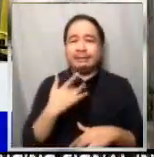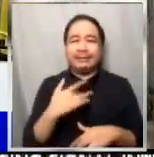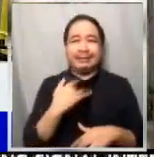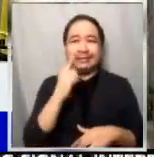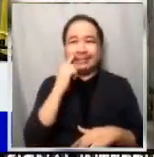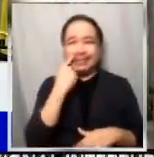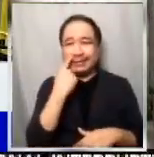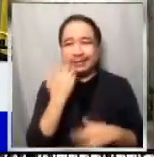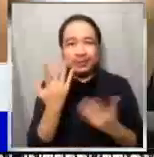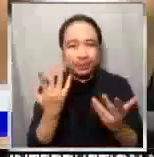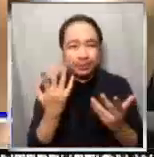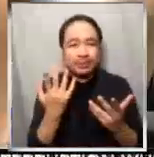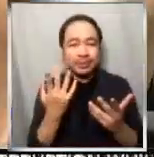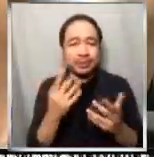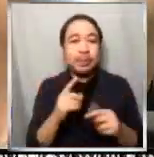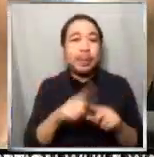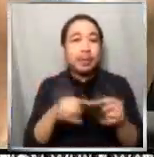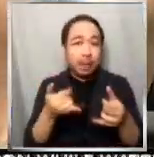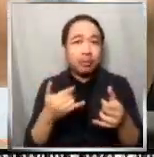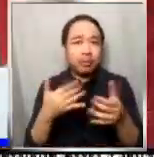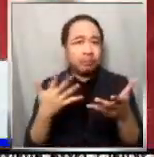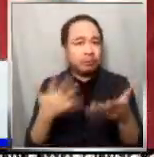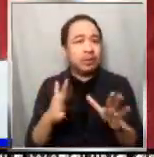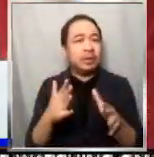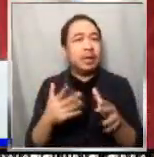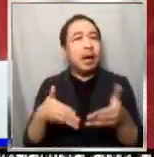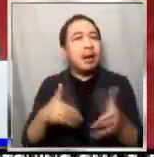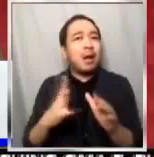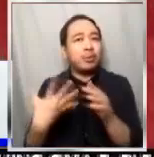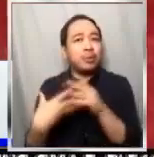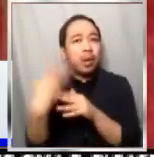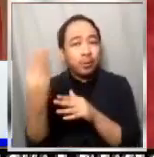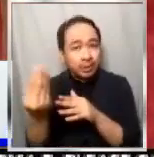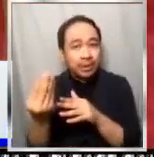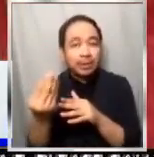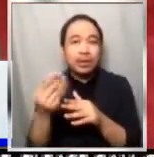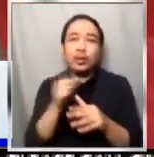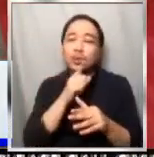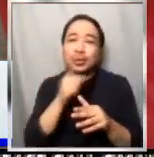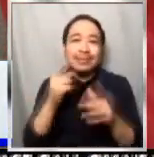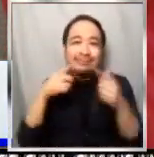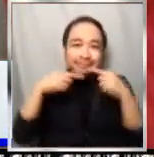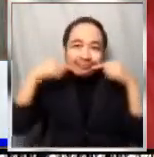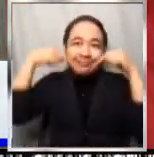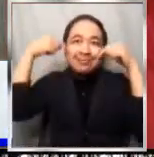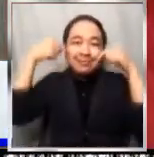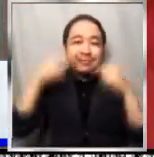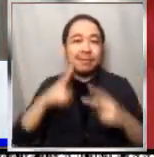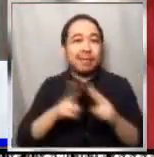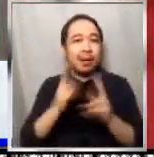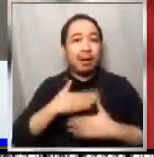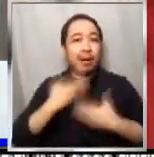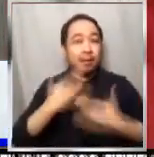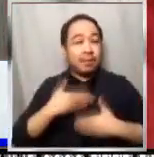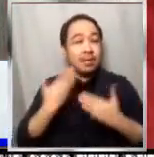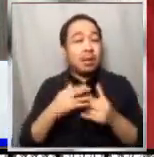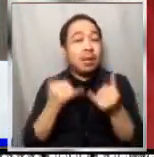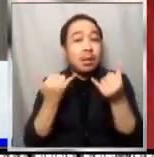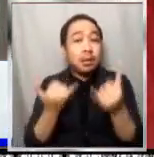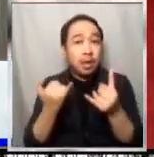nang sa wakas na payagan ng ilan sa kanila na lumabas na, abot tenga ang ngiti. Kasi po, makakatulong na sa pamilya, ma'am,